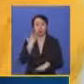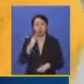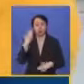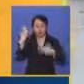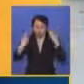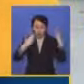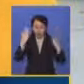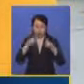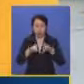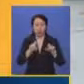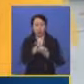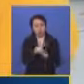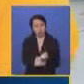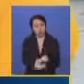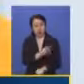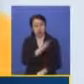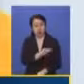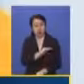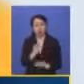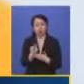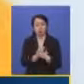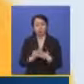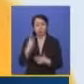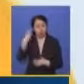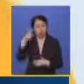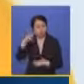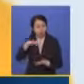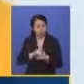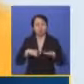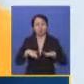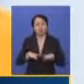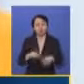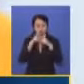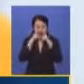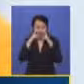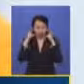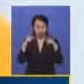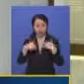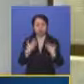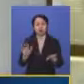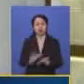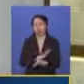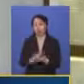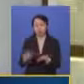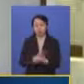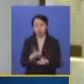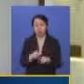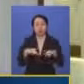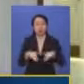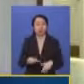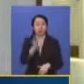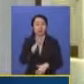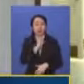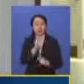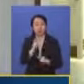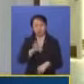развлекательные учреждения приостановили свою работу, художник-модельер занялась пошивом масок и раздавала их бесплатно. За благородное дело женщина